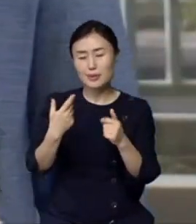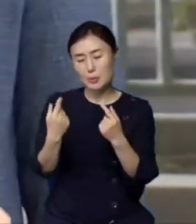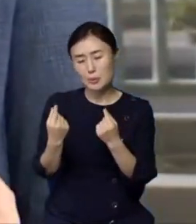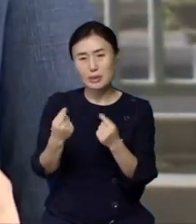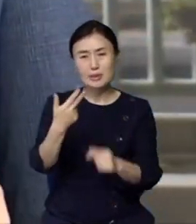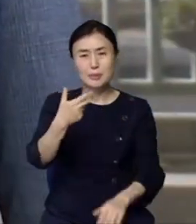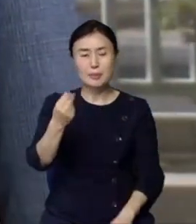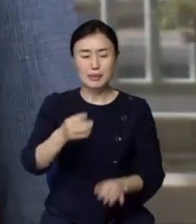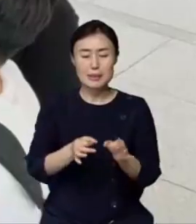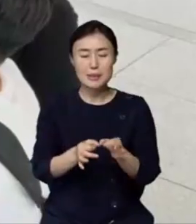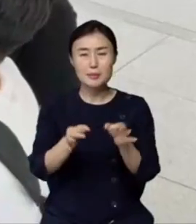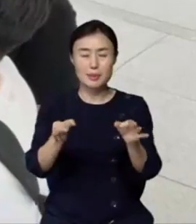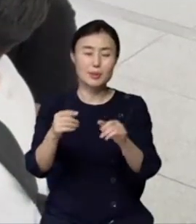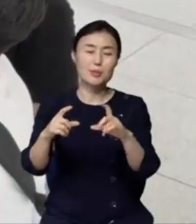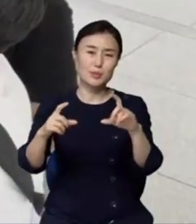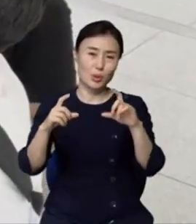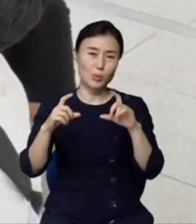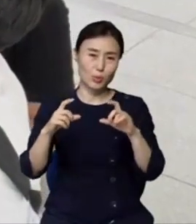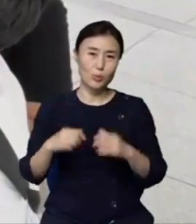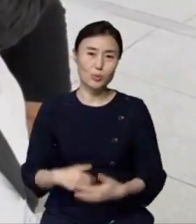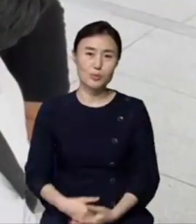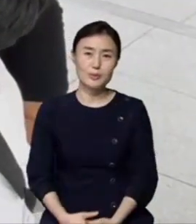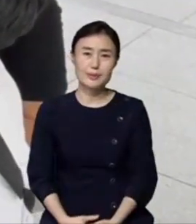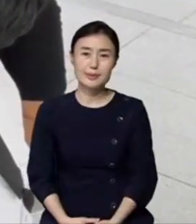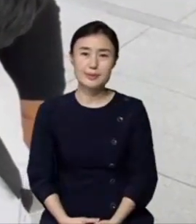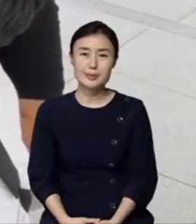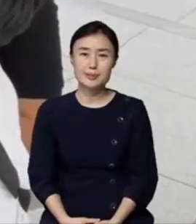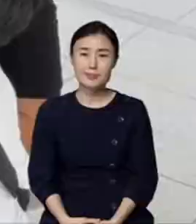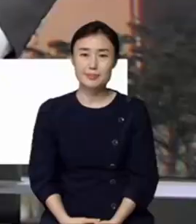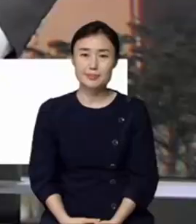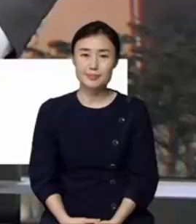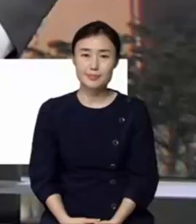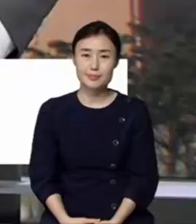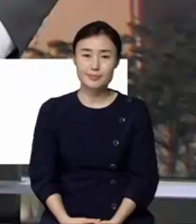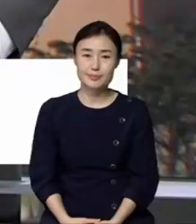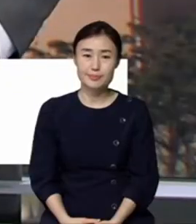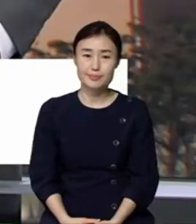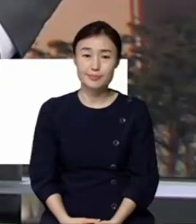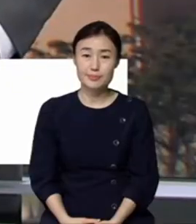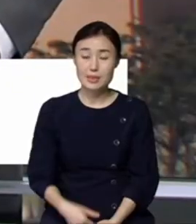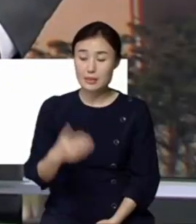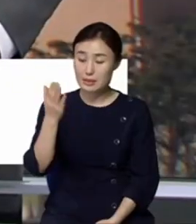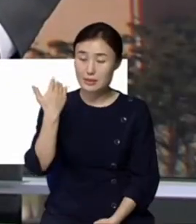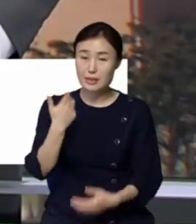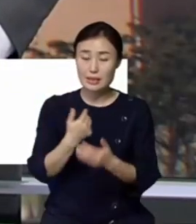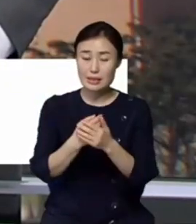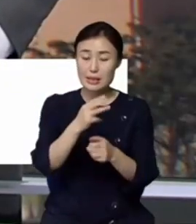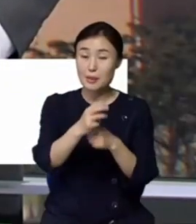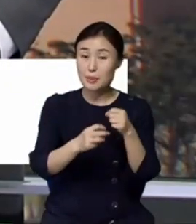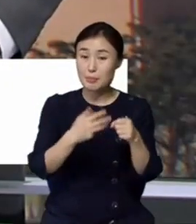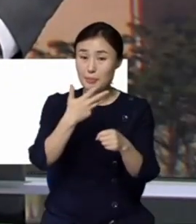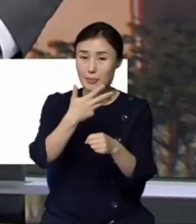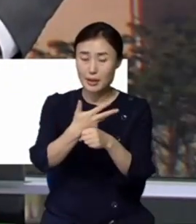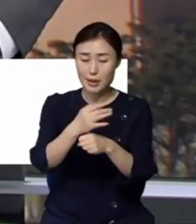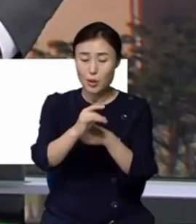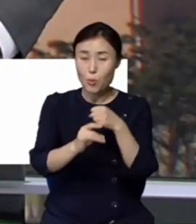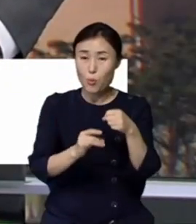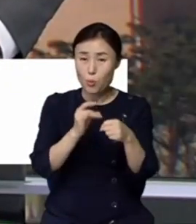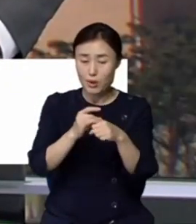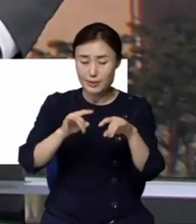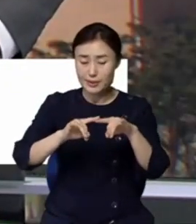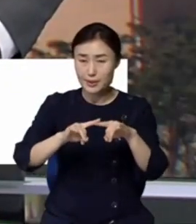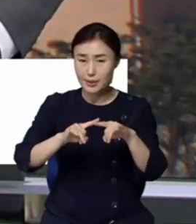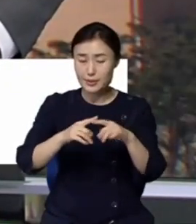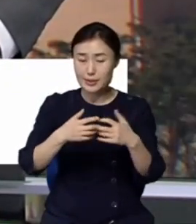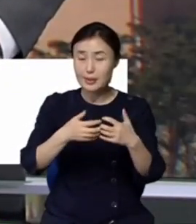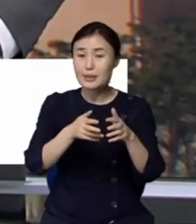선고했습니다. KBC 박성호입니다. 지난 38년 동안 원전이 재가동 승인을